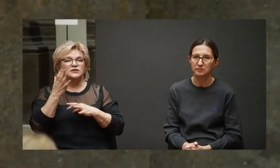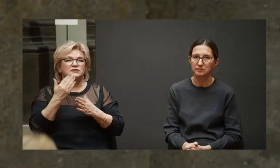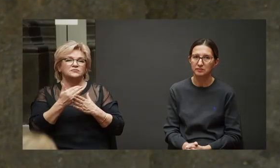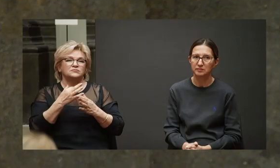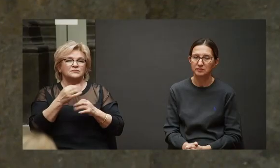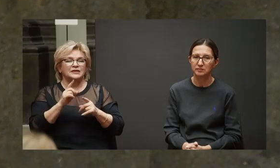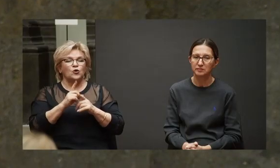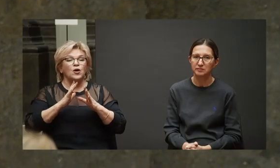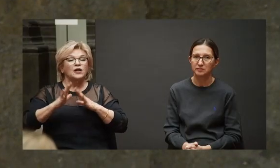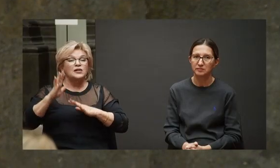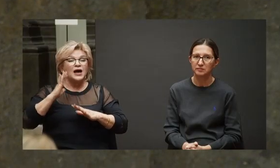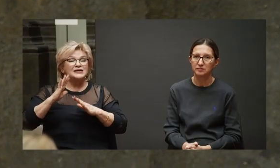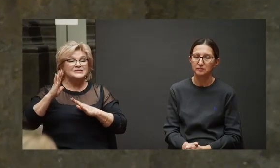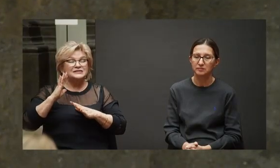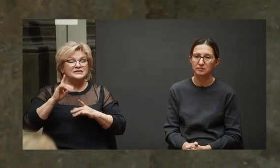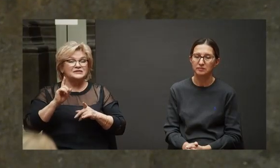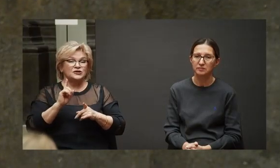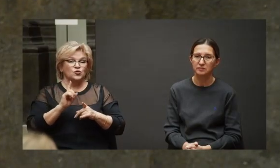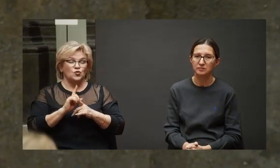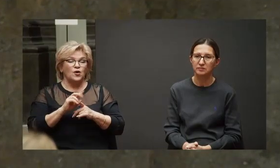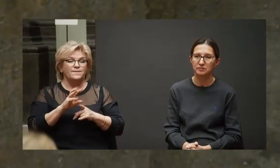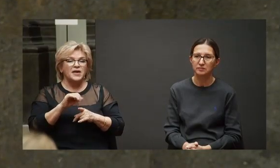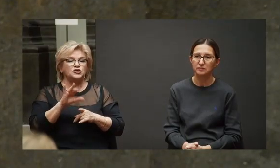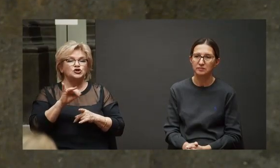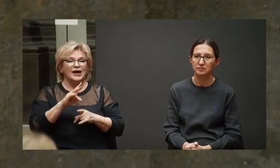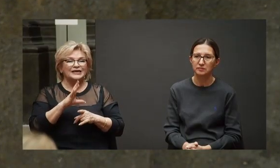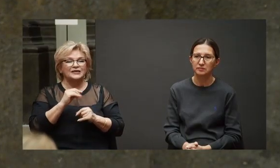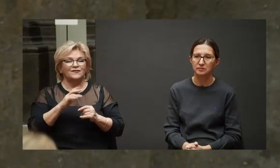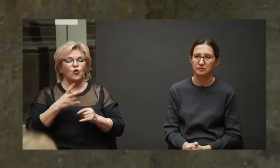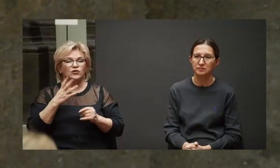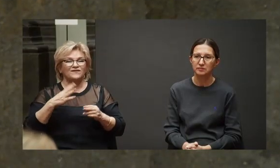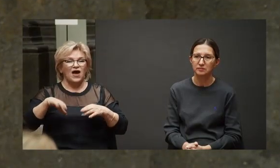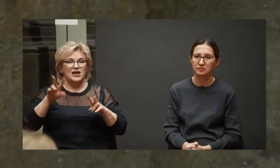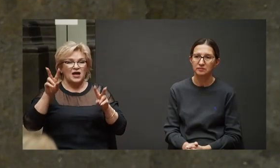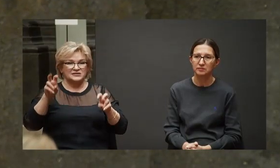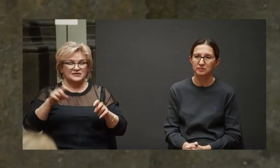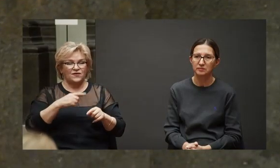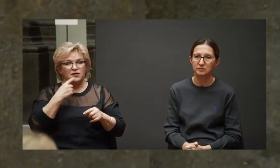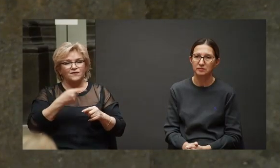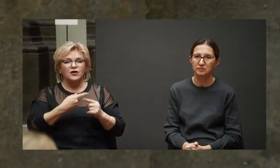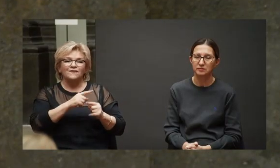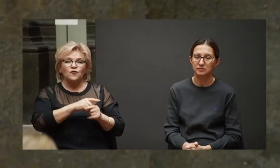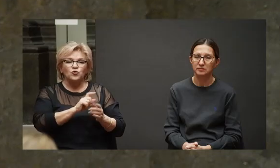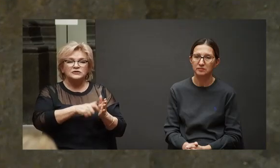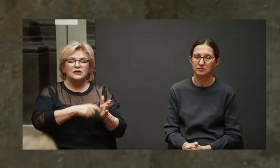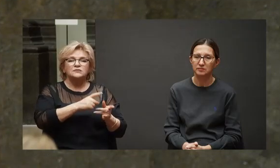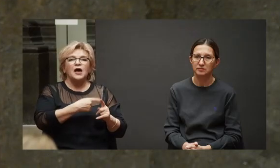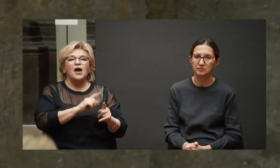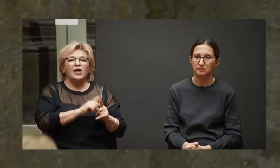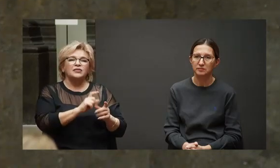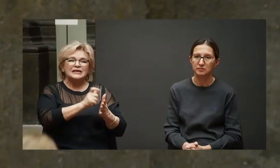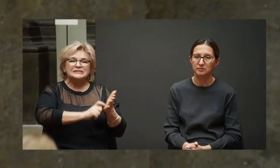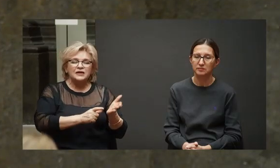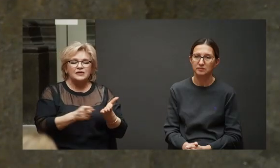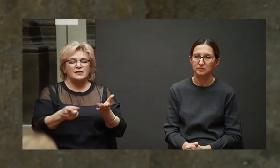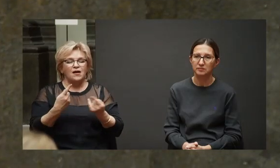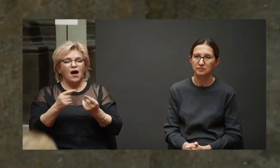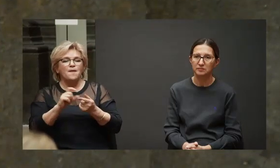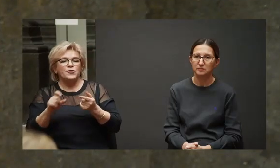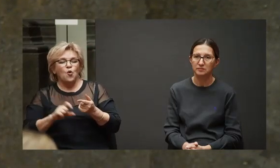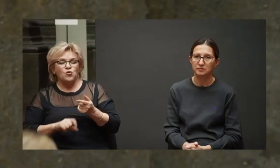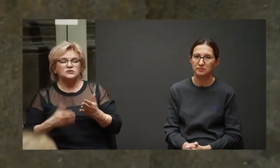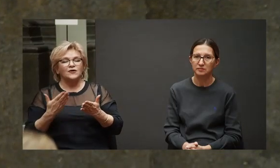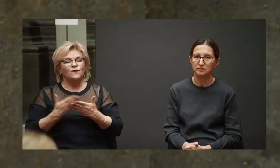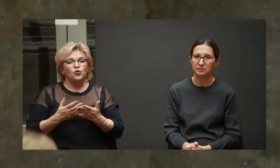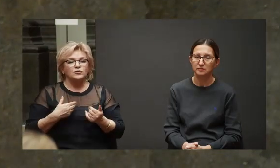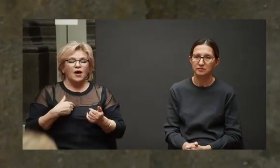скажем, такую классику, да, «Мещанин во дворянстве». Помните, когда ему говорят, что вот это есть стихи, а есть проза, он говорит, надо же, а вот